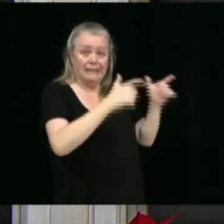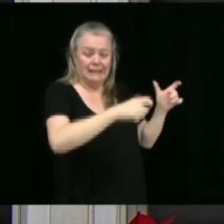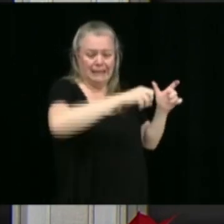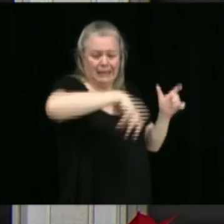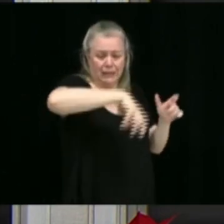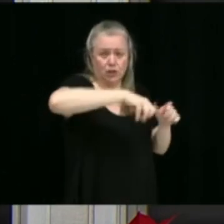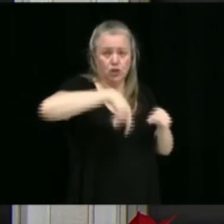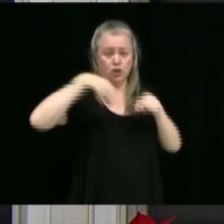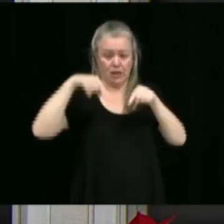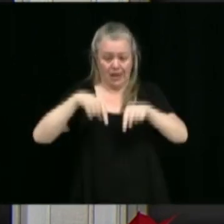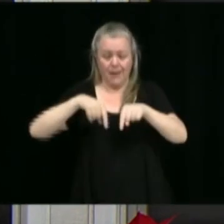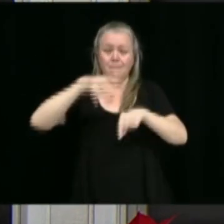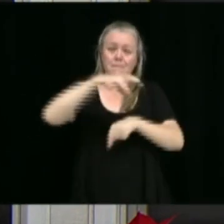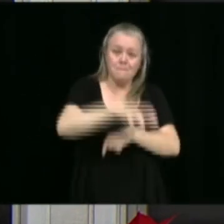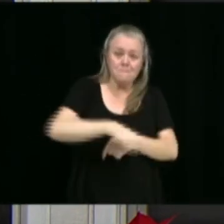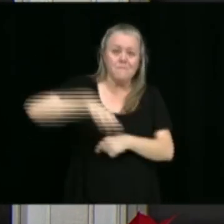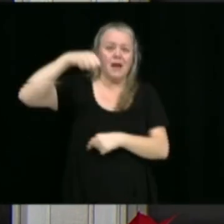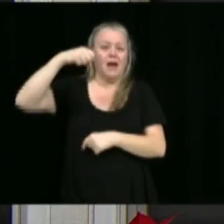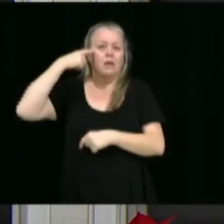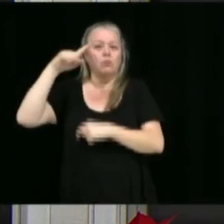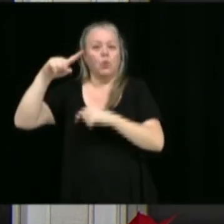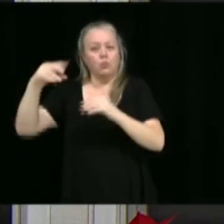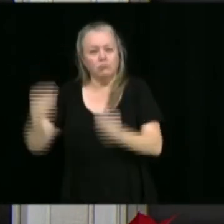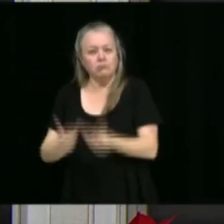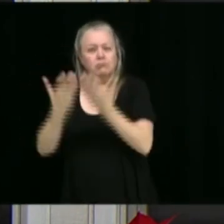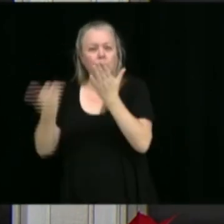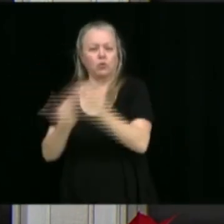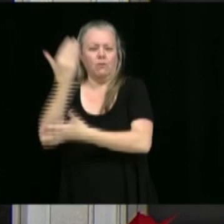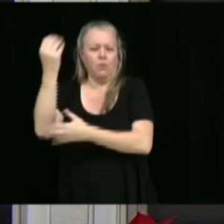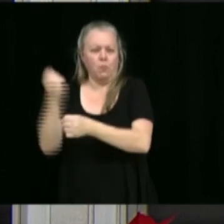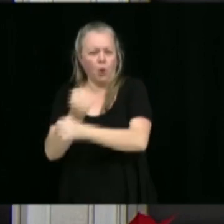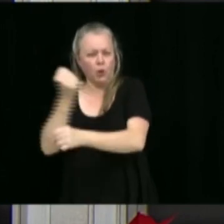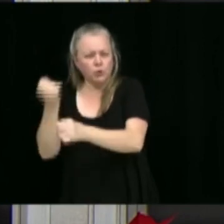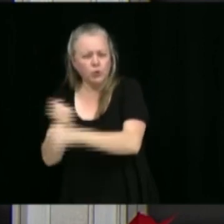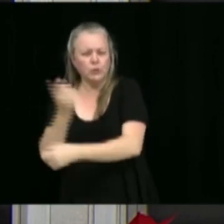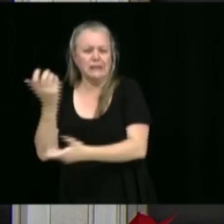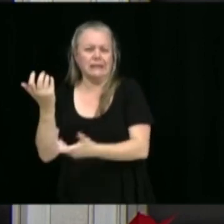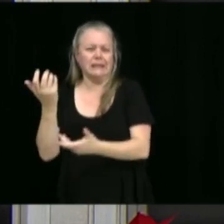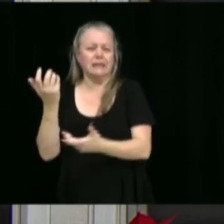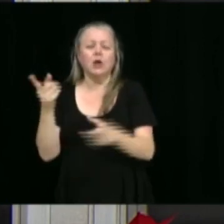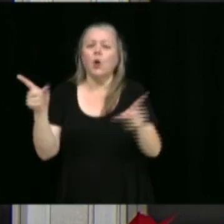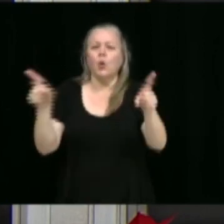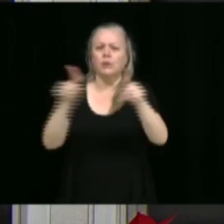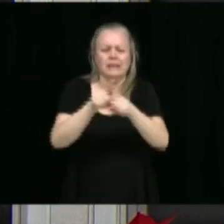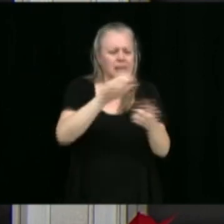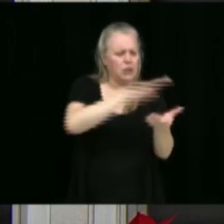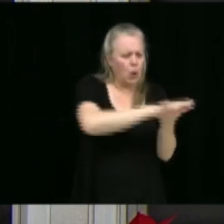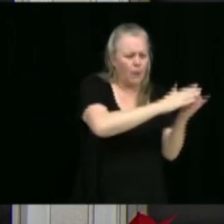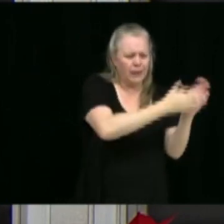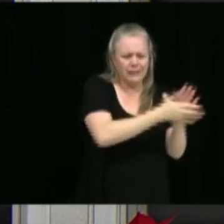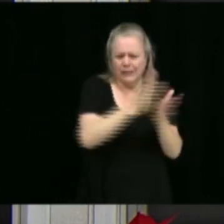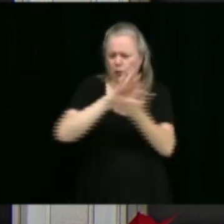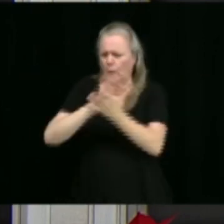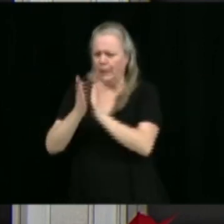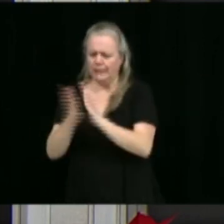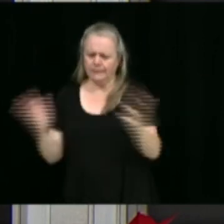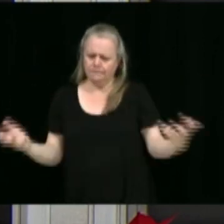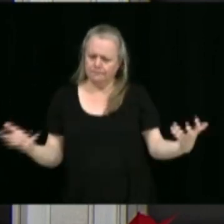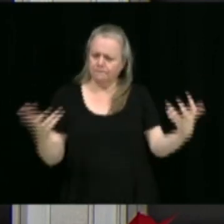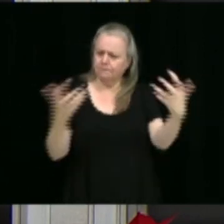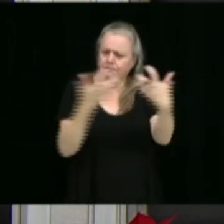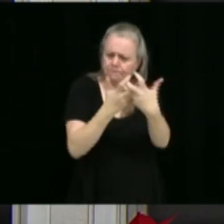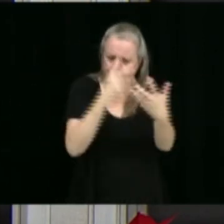nouveaux produits, d'utiliser efficacement les synergies qui existent entre les entreprises de chez nous, de mettre en